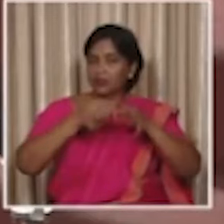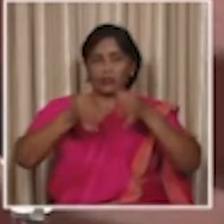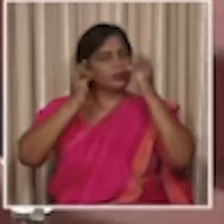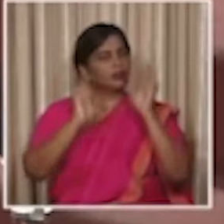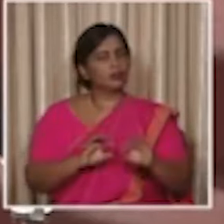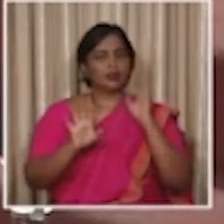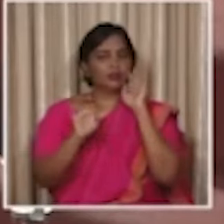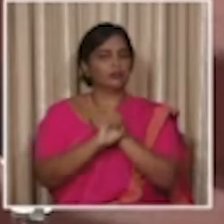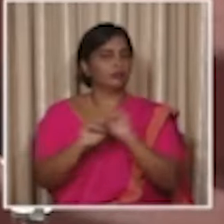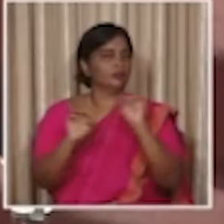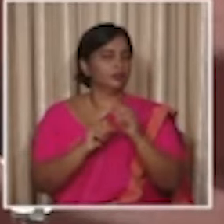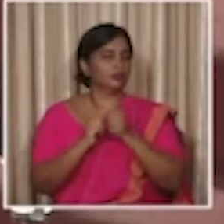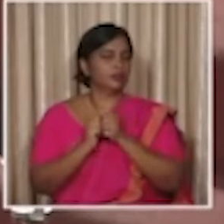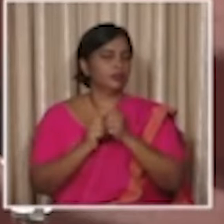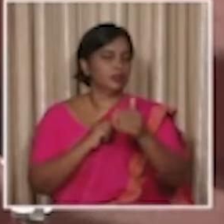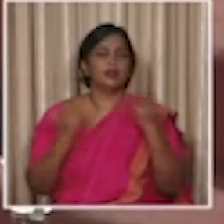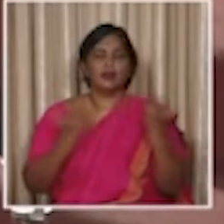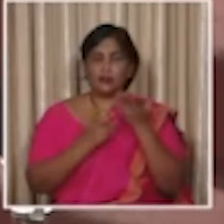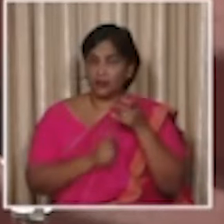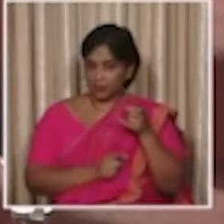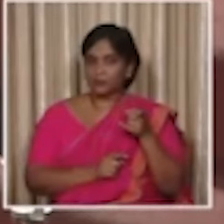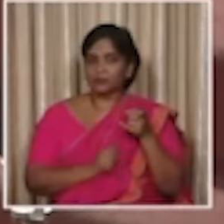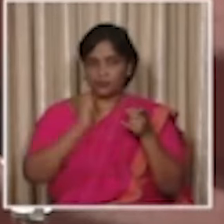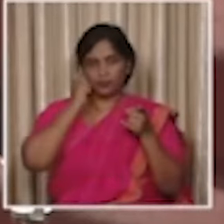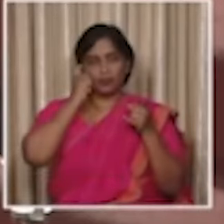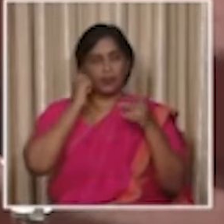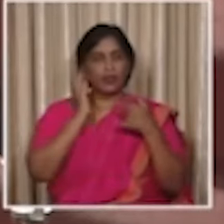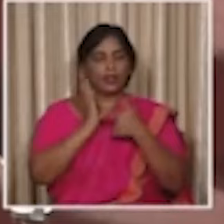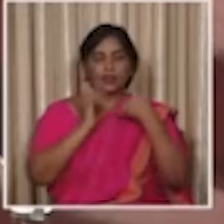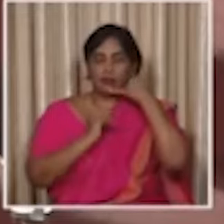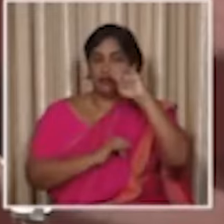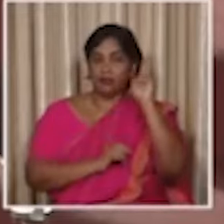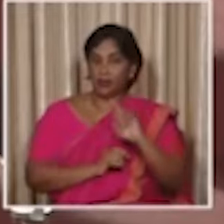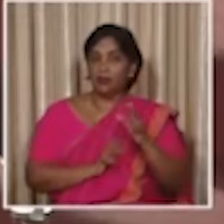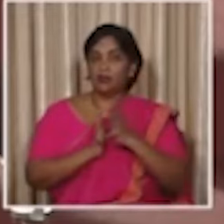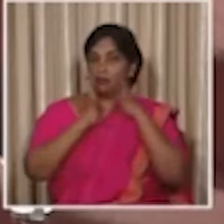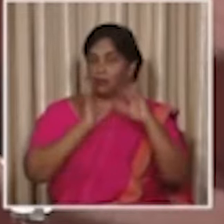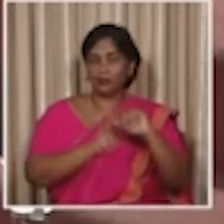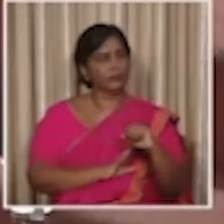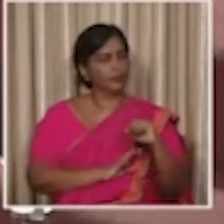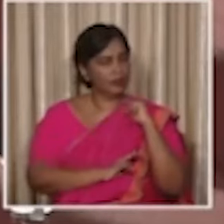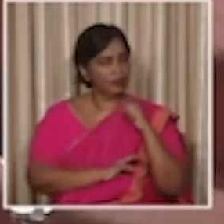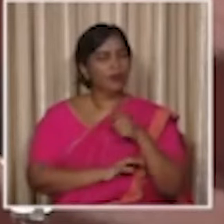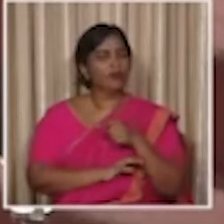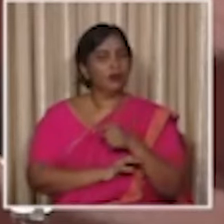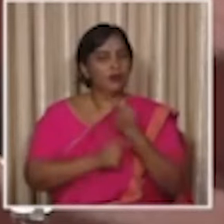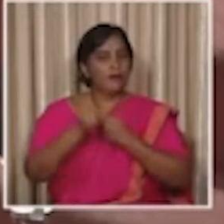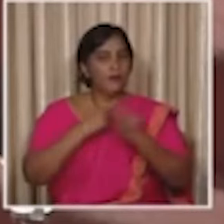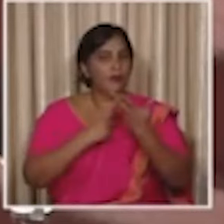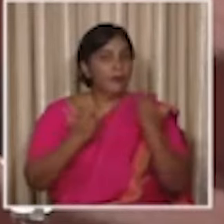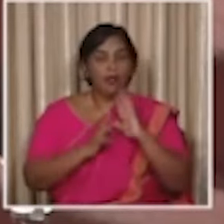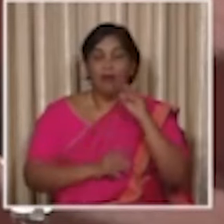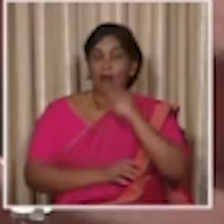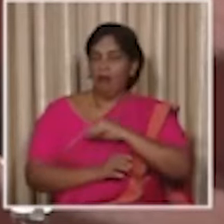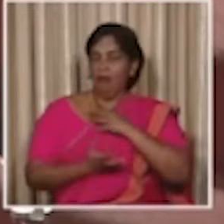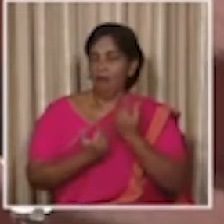විධිමත් ප්‍රචාරණයක් යටතේ සිදු නොවු බව නොවේද? මොකද ටෙලිකොමුනිකේෂන් ආයතනය කියන්නේ ඉතා බලගත්ු විකුණන්න බැරි ආයතනන්නේ